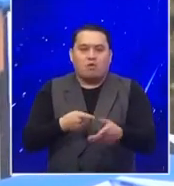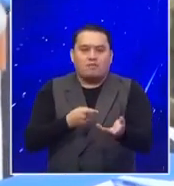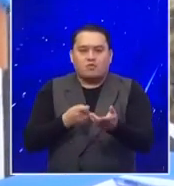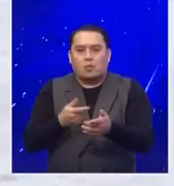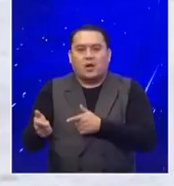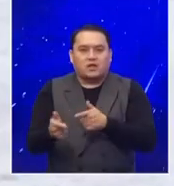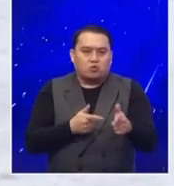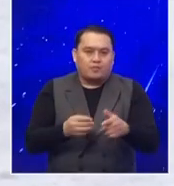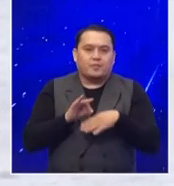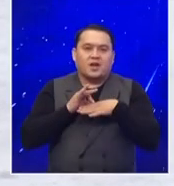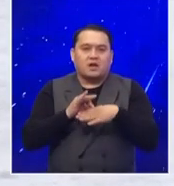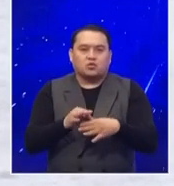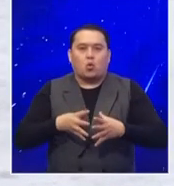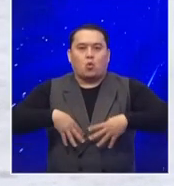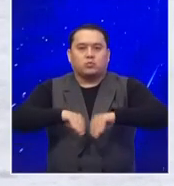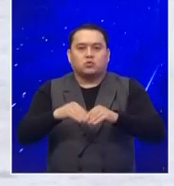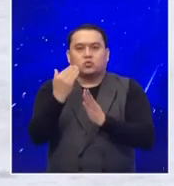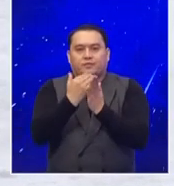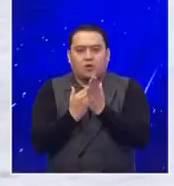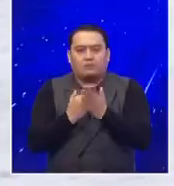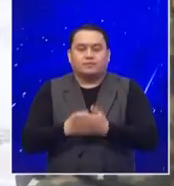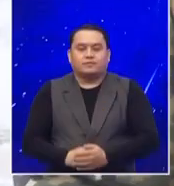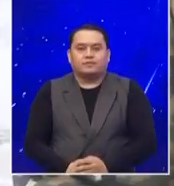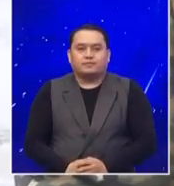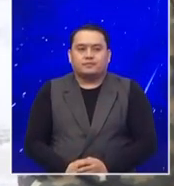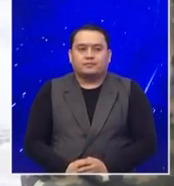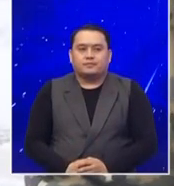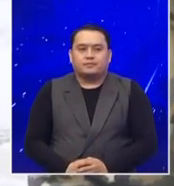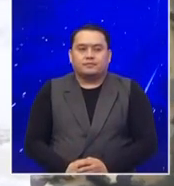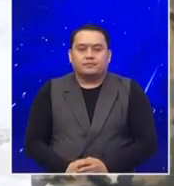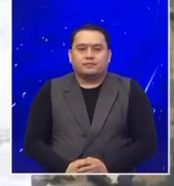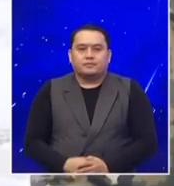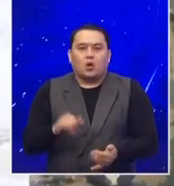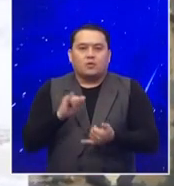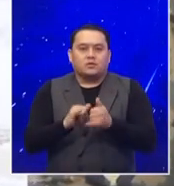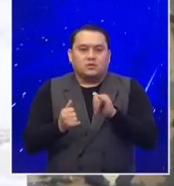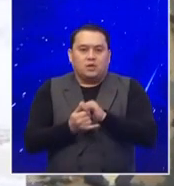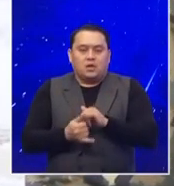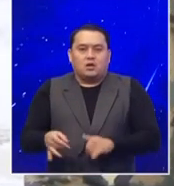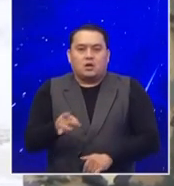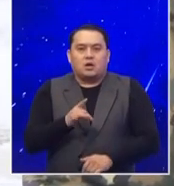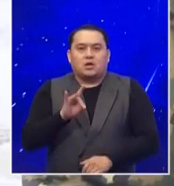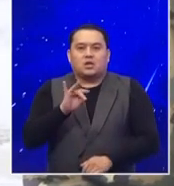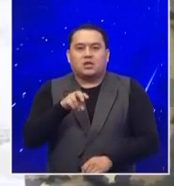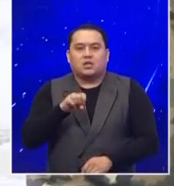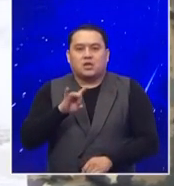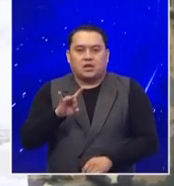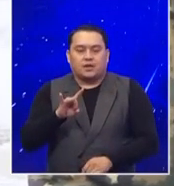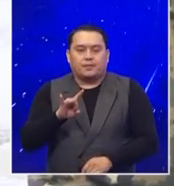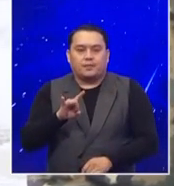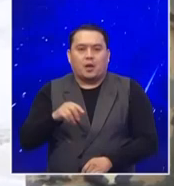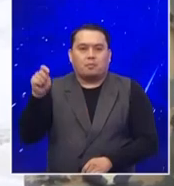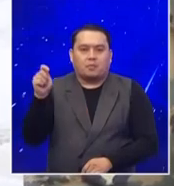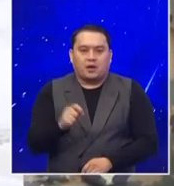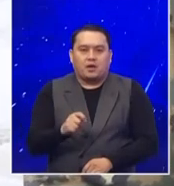огневую подготовки и общевоинский устав. Я из Восточно-Казахстанской области, из города Ридер. Мы